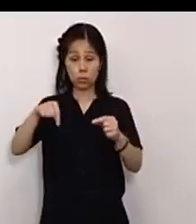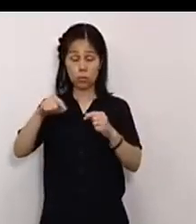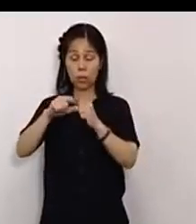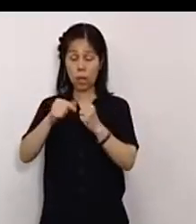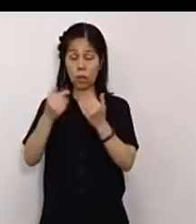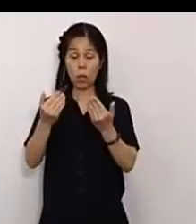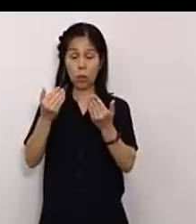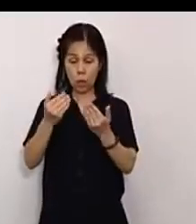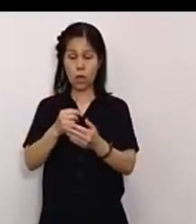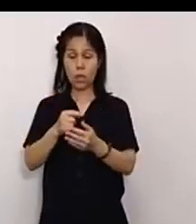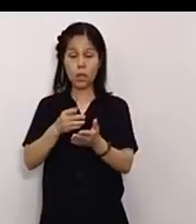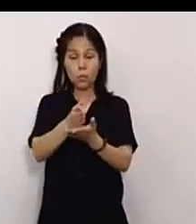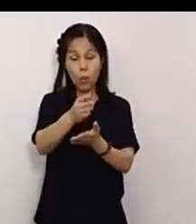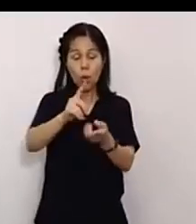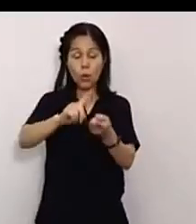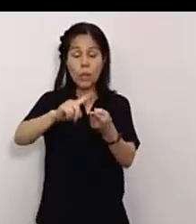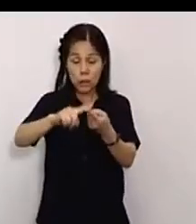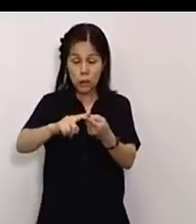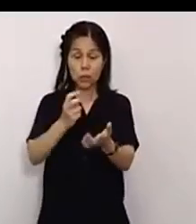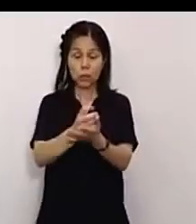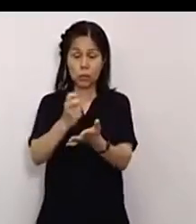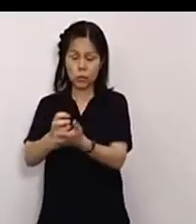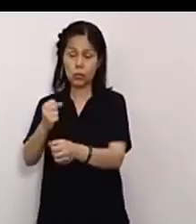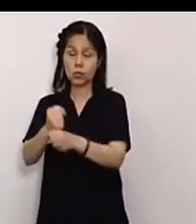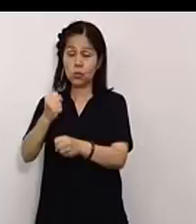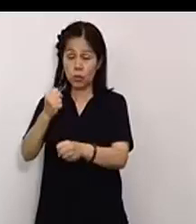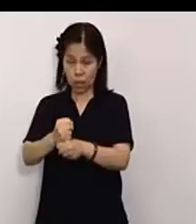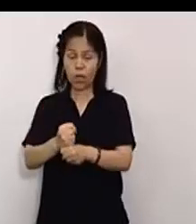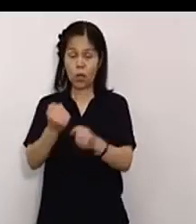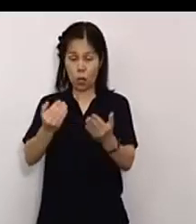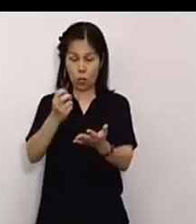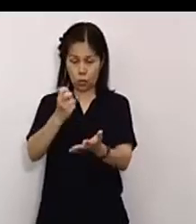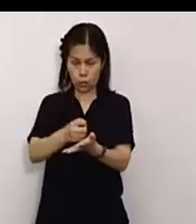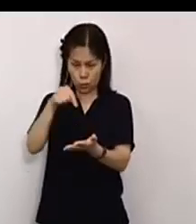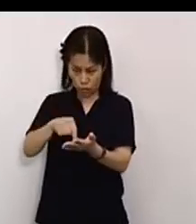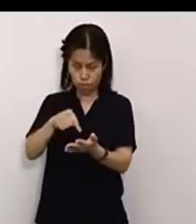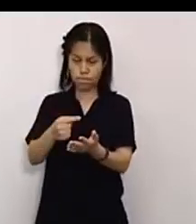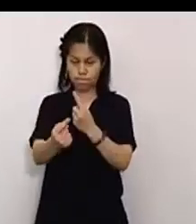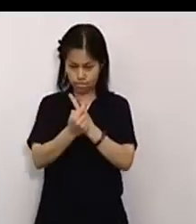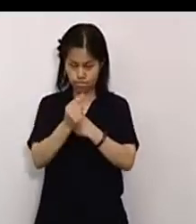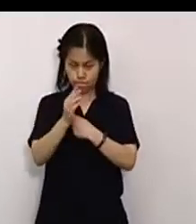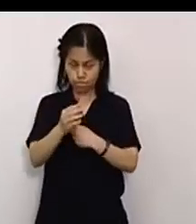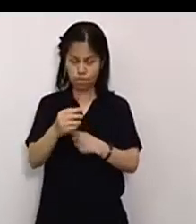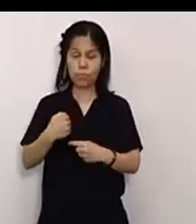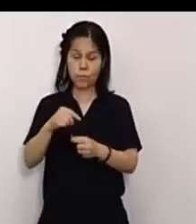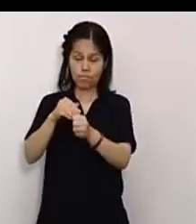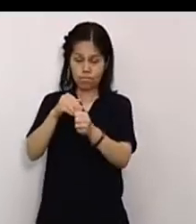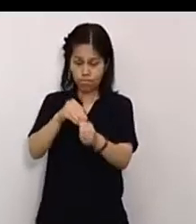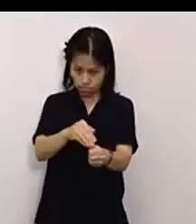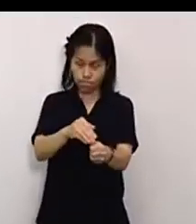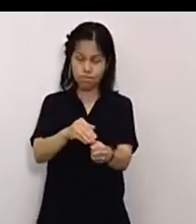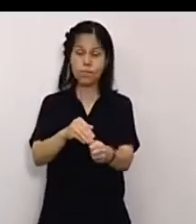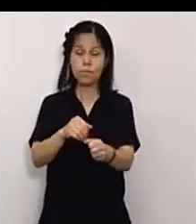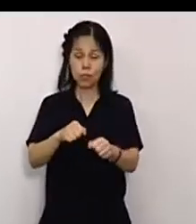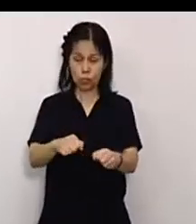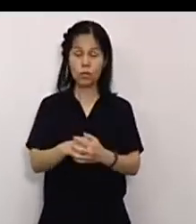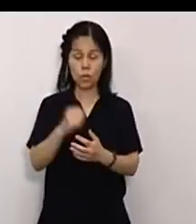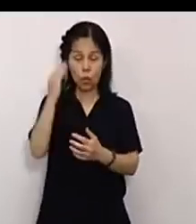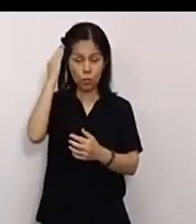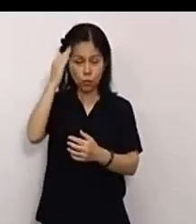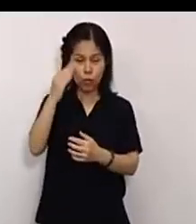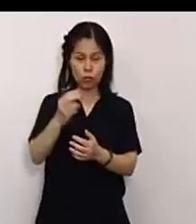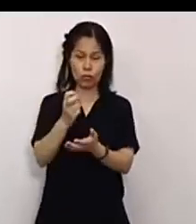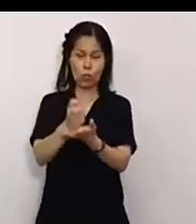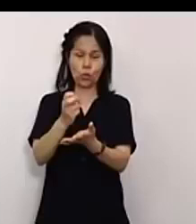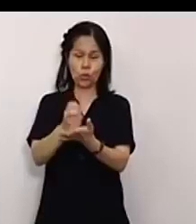則を作って、それを子どもにこう一方的に押し付けてると、まあ、ブラック校則なんかも問